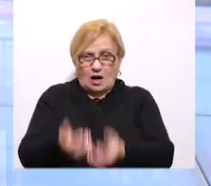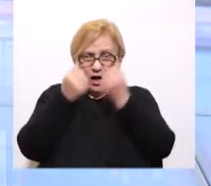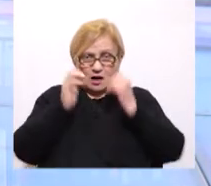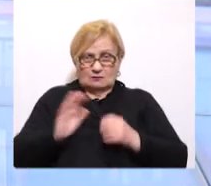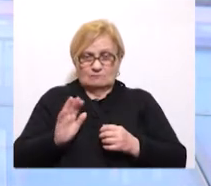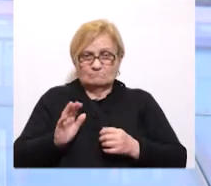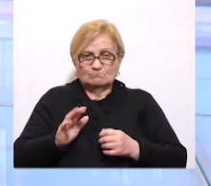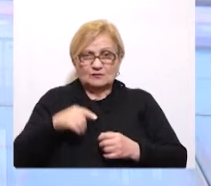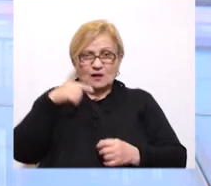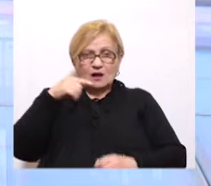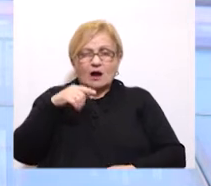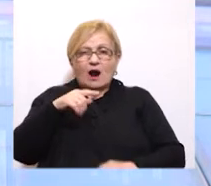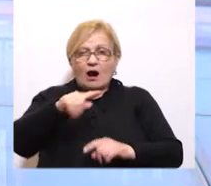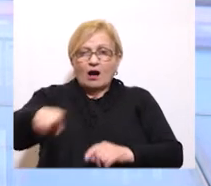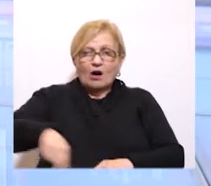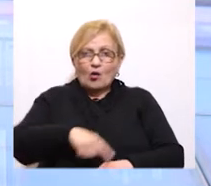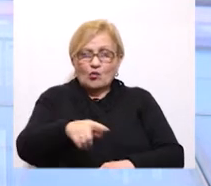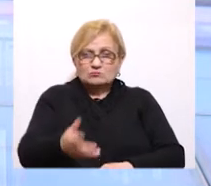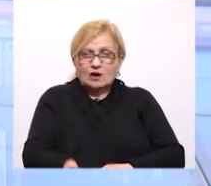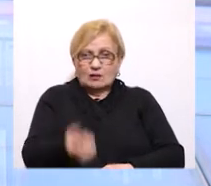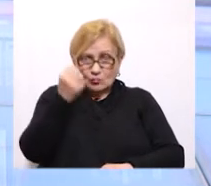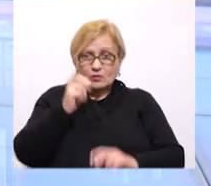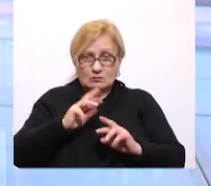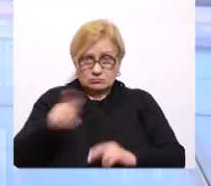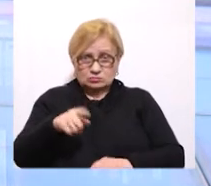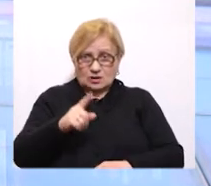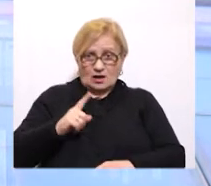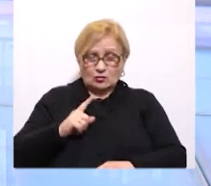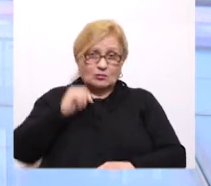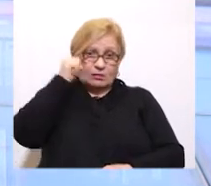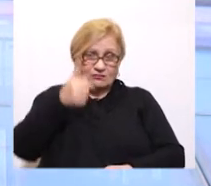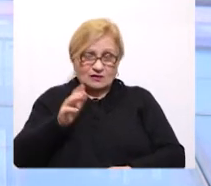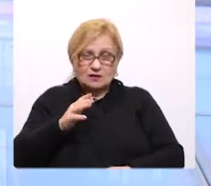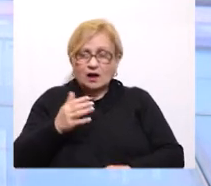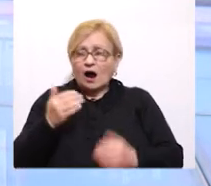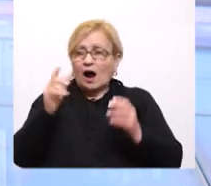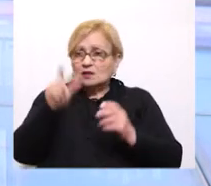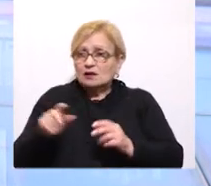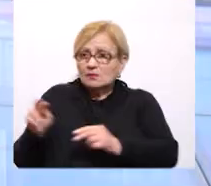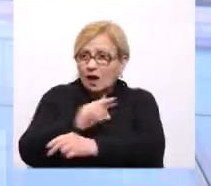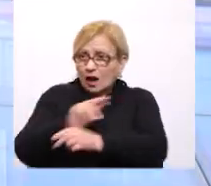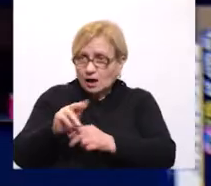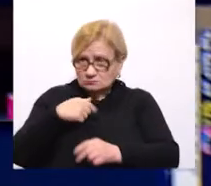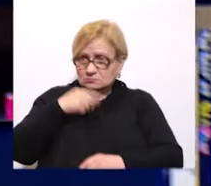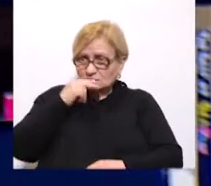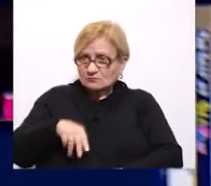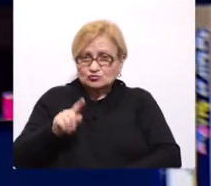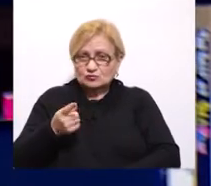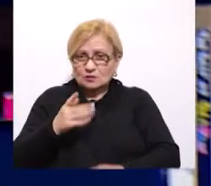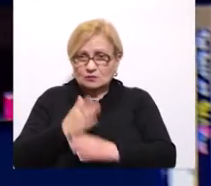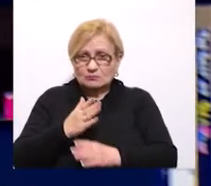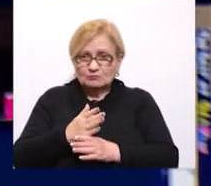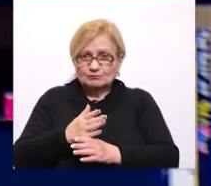არაა ორმოდან ცხვრის ამოყვანა, ადამიანის განკურნება, დანაშაული როგორღაა? ადამიანი ხომ